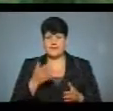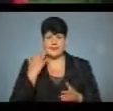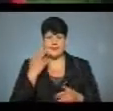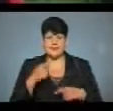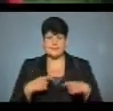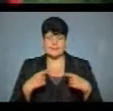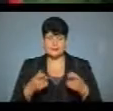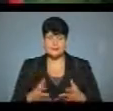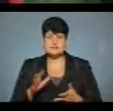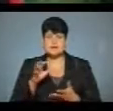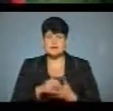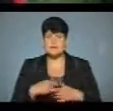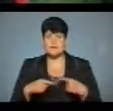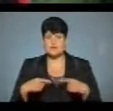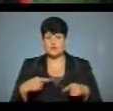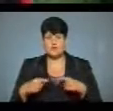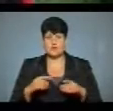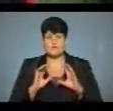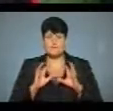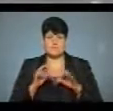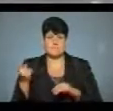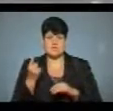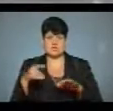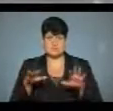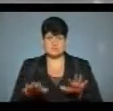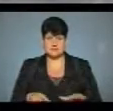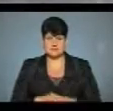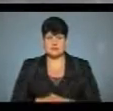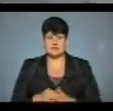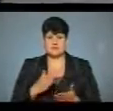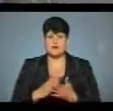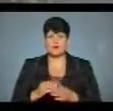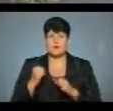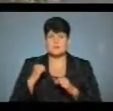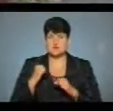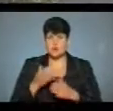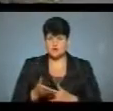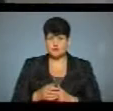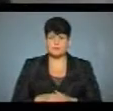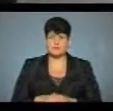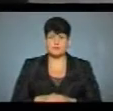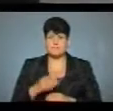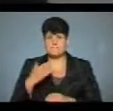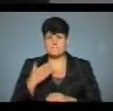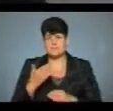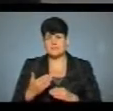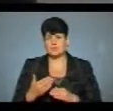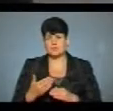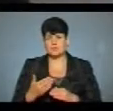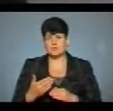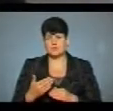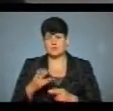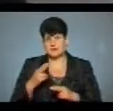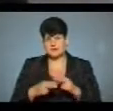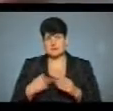атлетика. Займали в футбол і волейбол перші місця. Ось маю такий мішечок, ми перед останній день нас